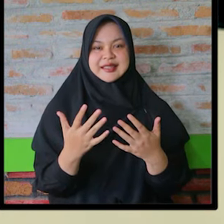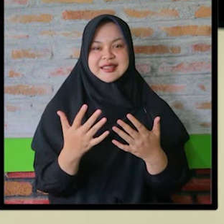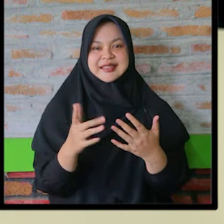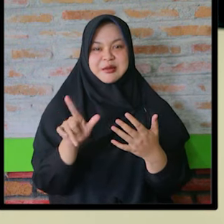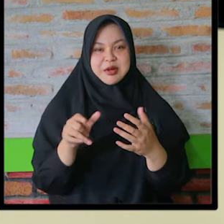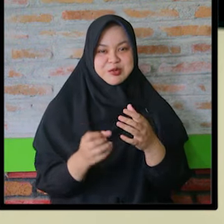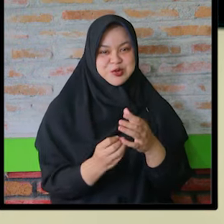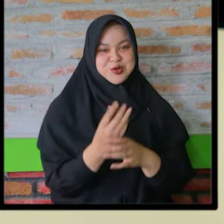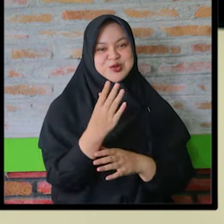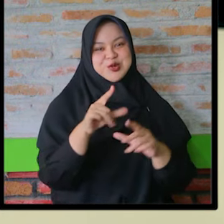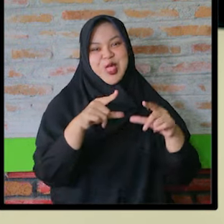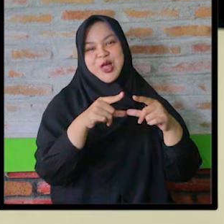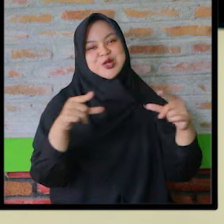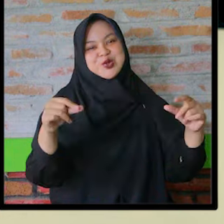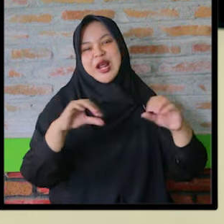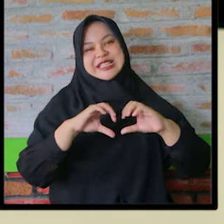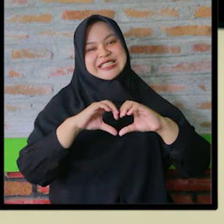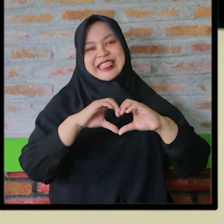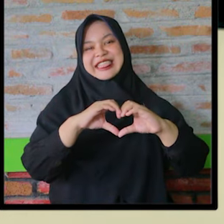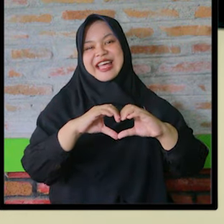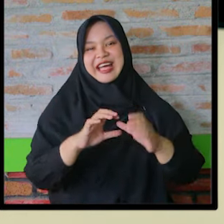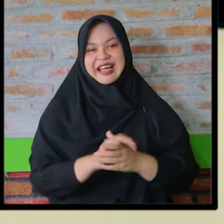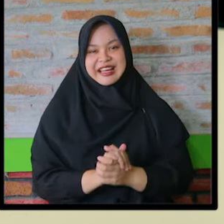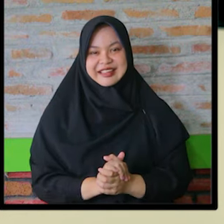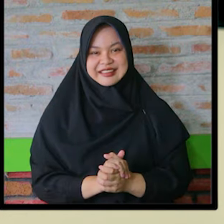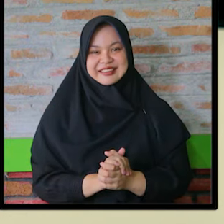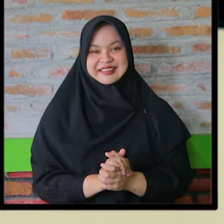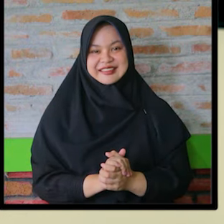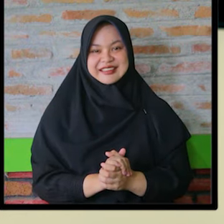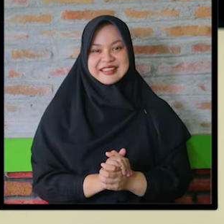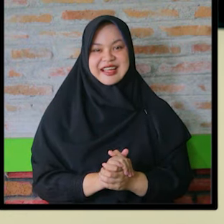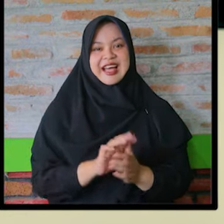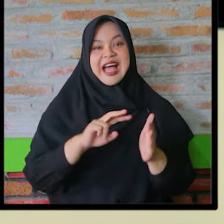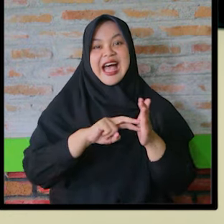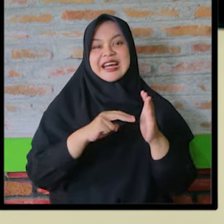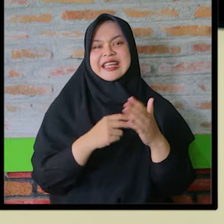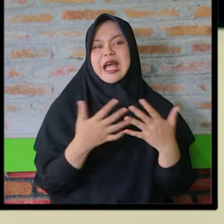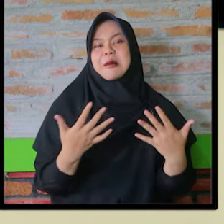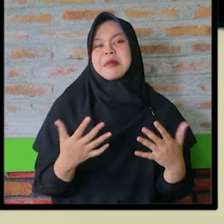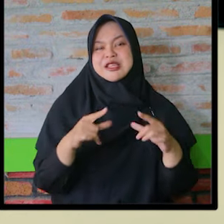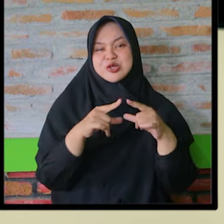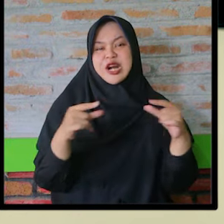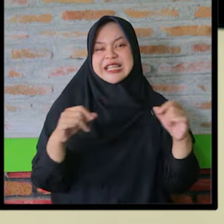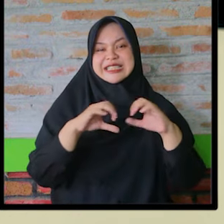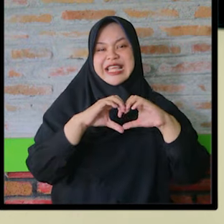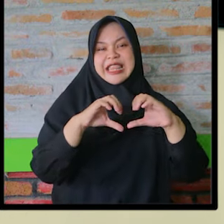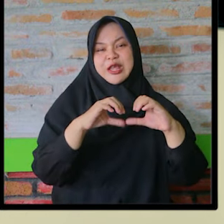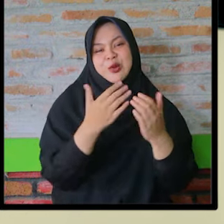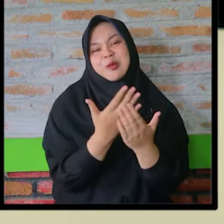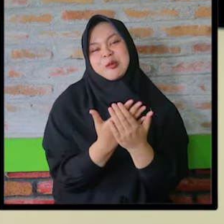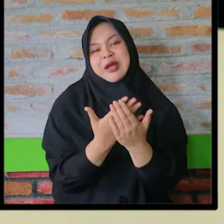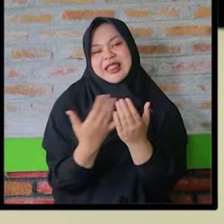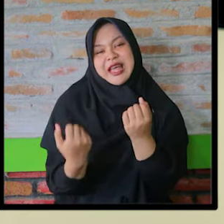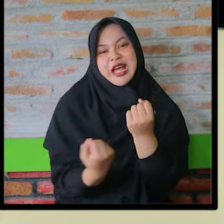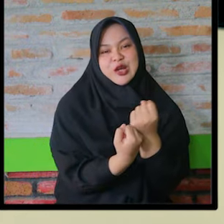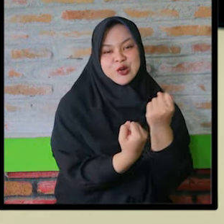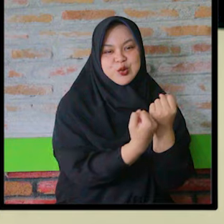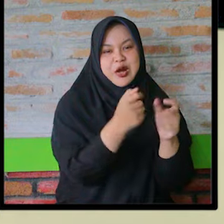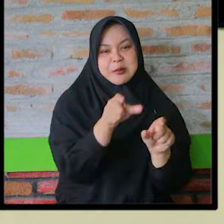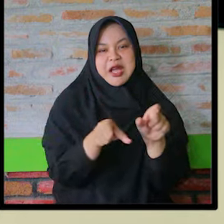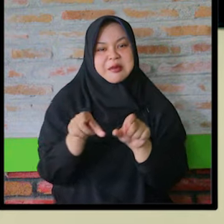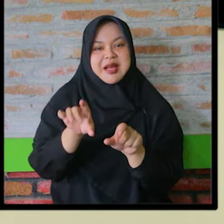sampai muncul surat cinta gitu kan e gitu kan artinya surat cinta itu apa kita minta dukungan ke beberapa